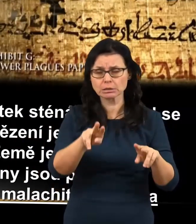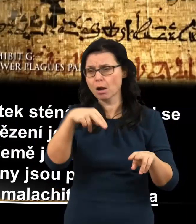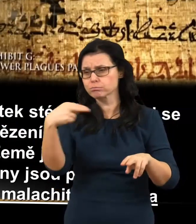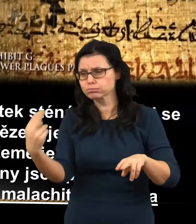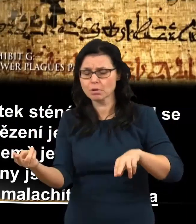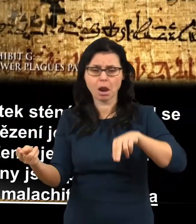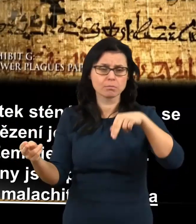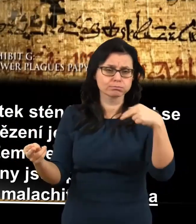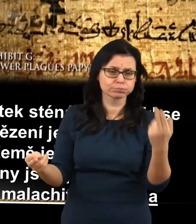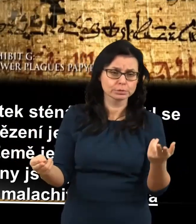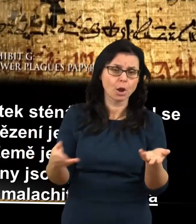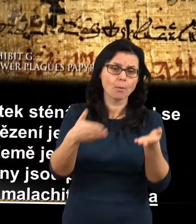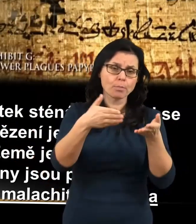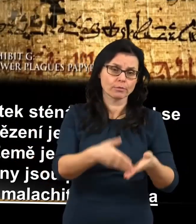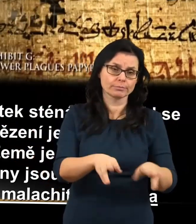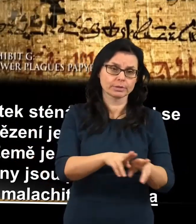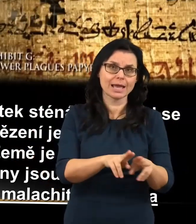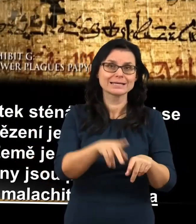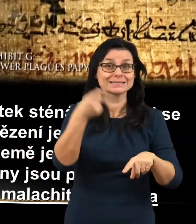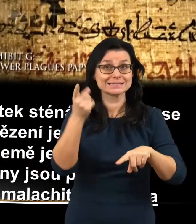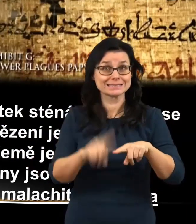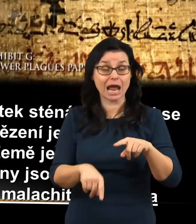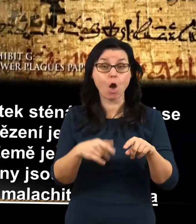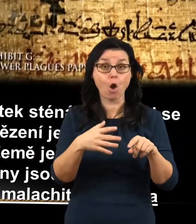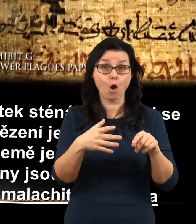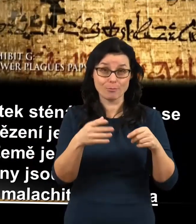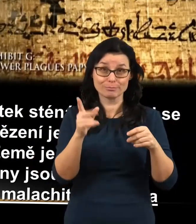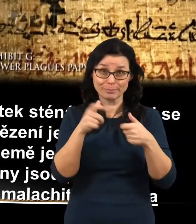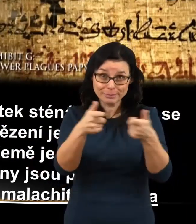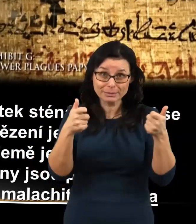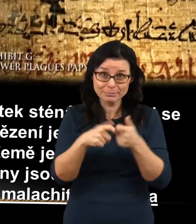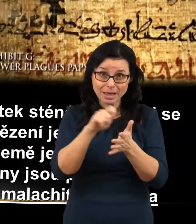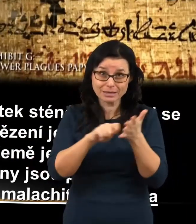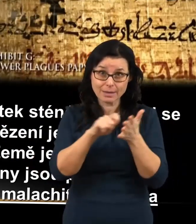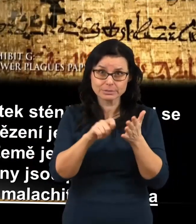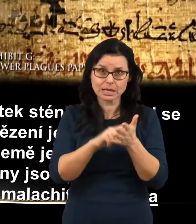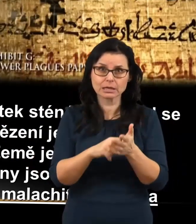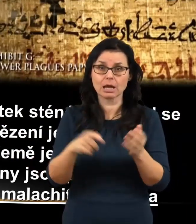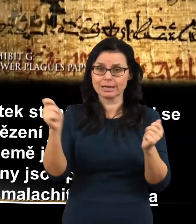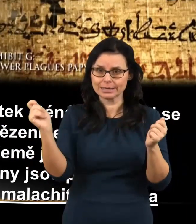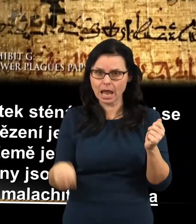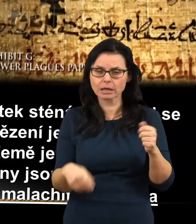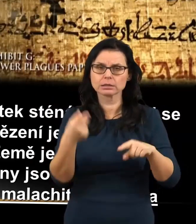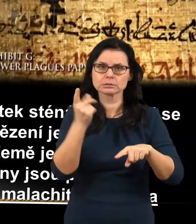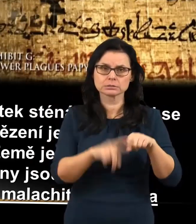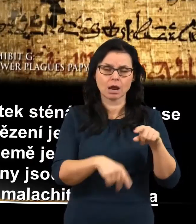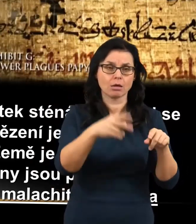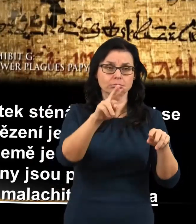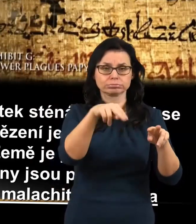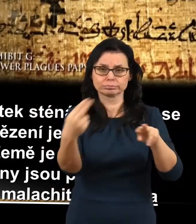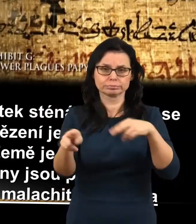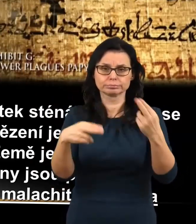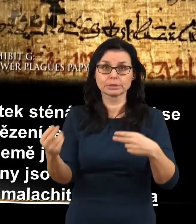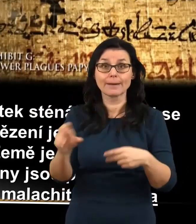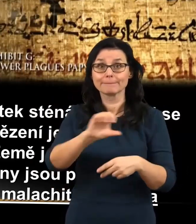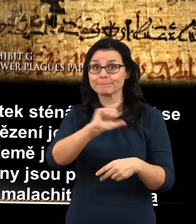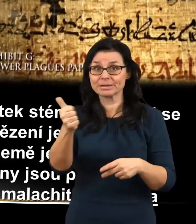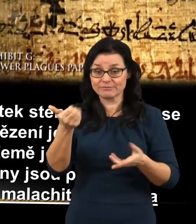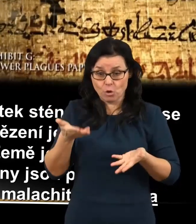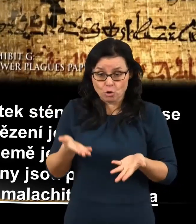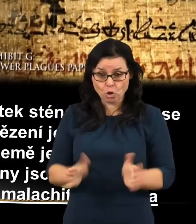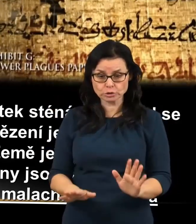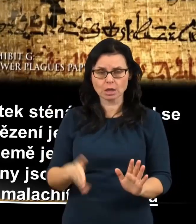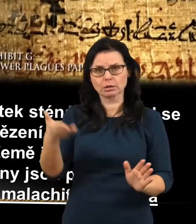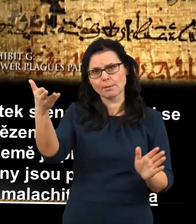bratry. To je vlastně rána, když byli pobyti vlastně všichni prvorození.